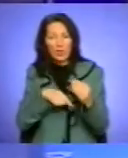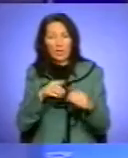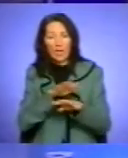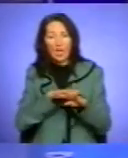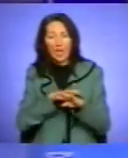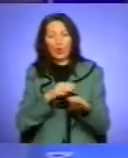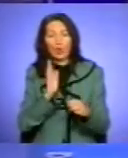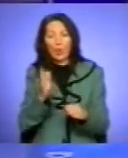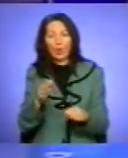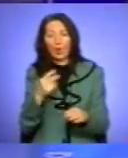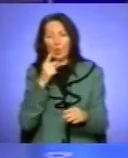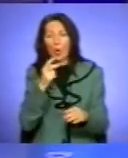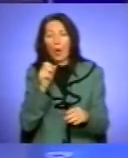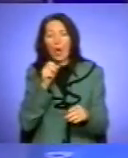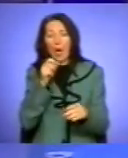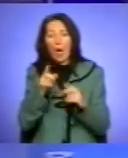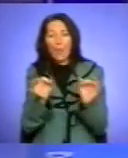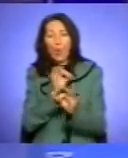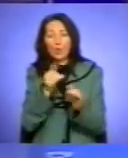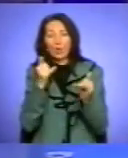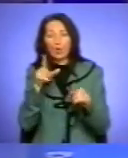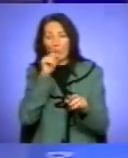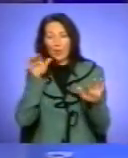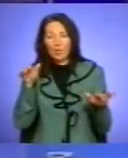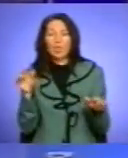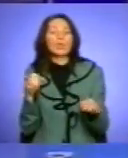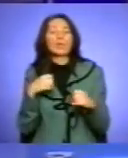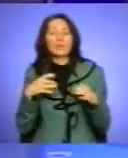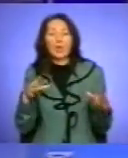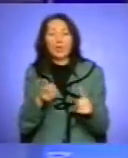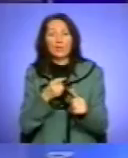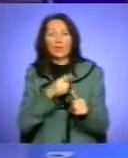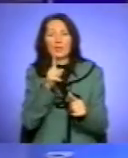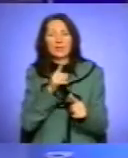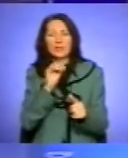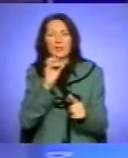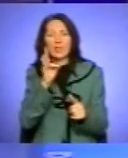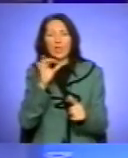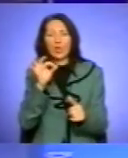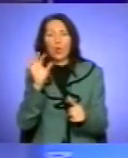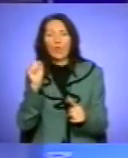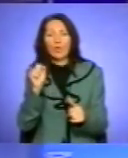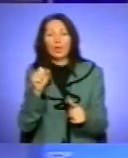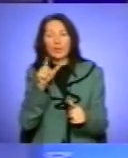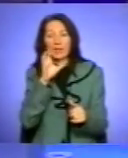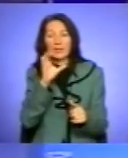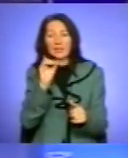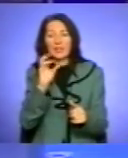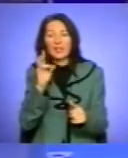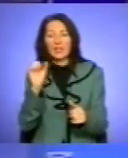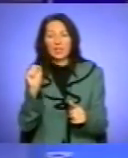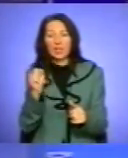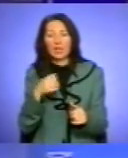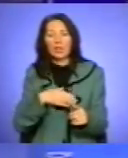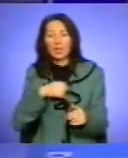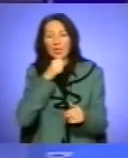погоди, то сьогодні пташине свято, яке зветься Зиновієм Синичником. Наші діди та прадіди за птахами передбачали і погоду.